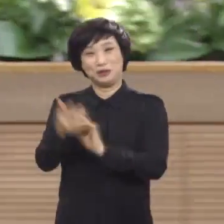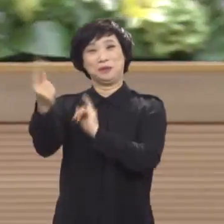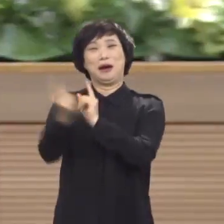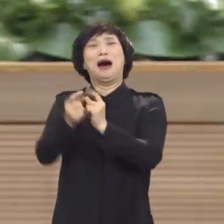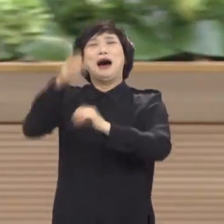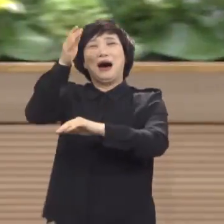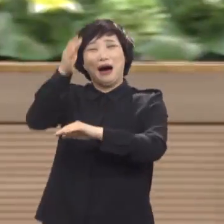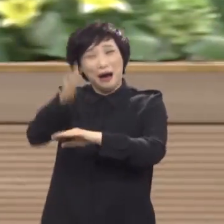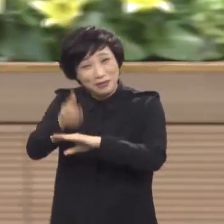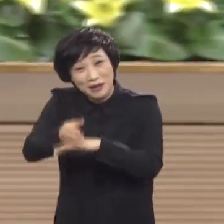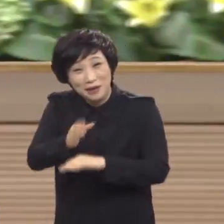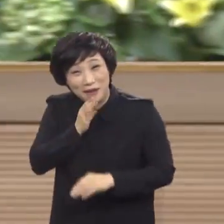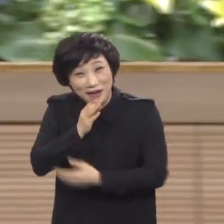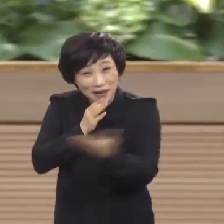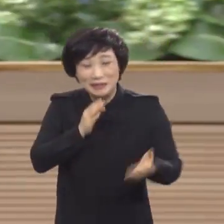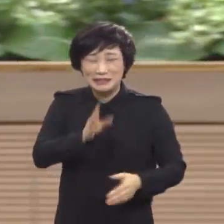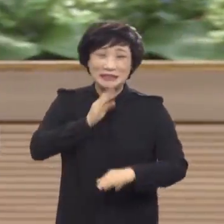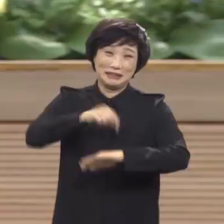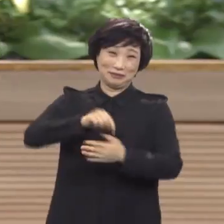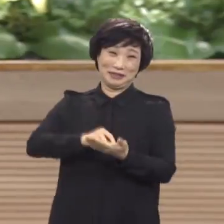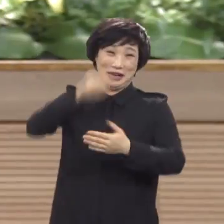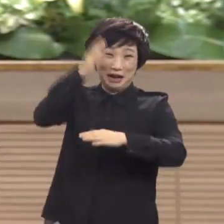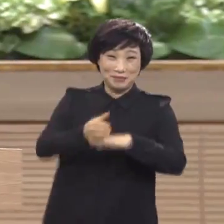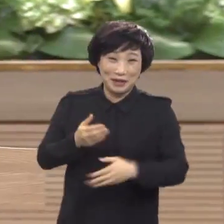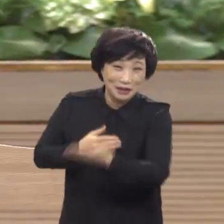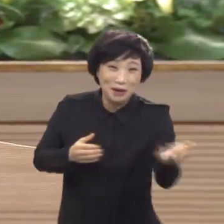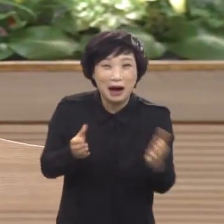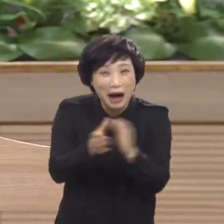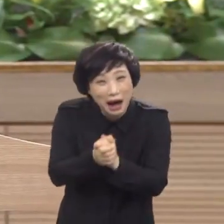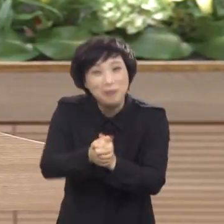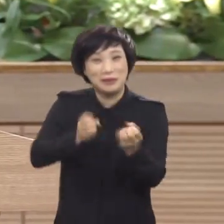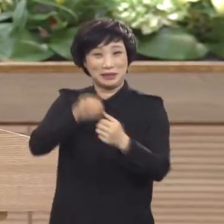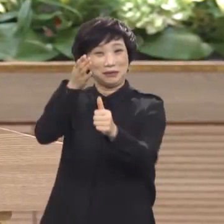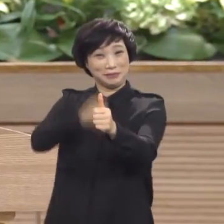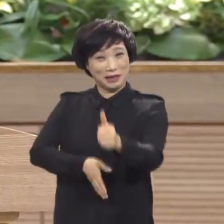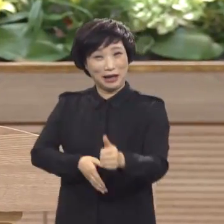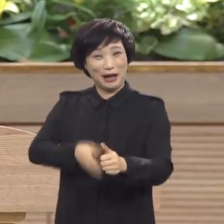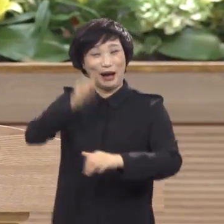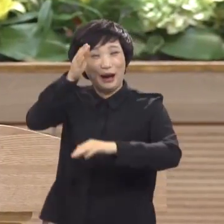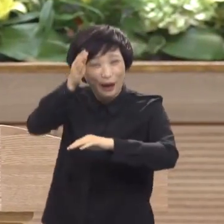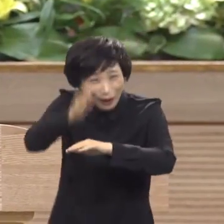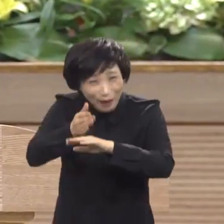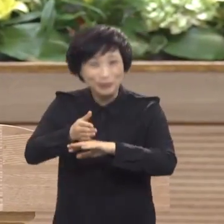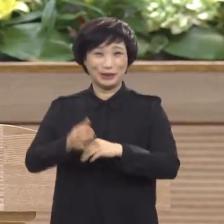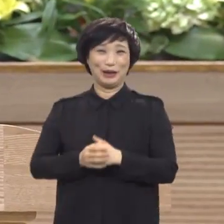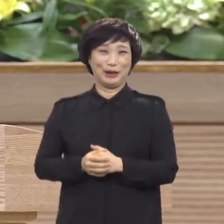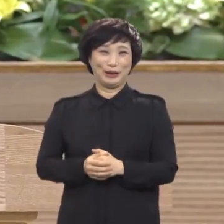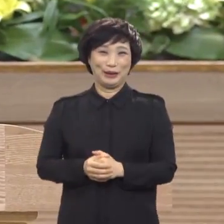감사하다. 정말로 진심으로 감사한 사람 아멘 합시다. 너무 감사하죠.